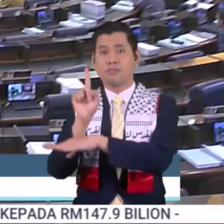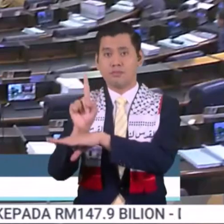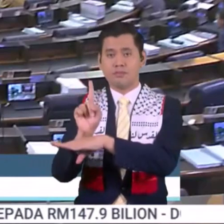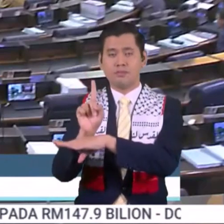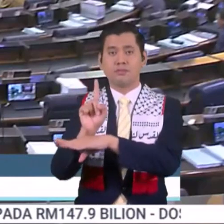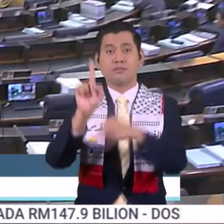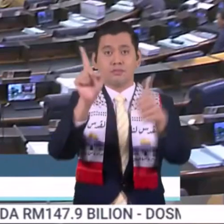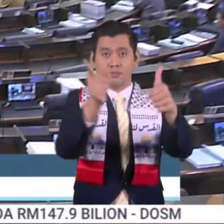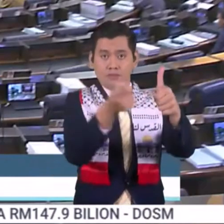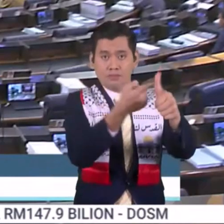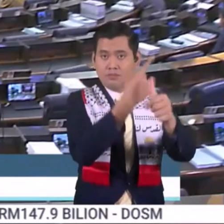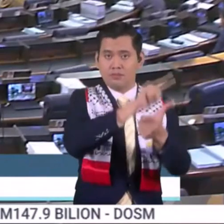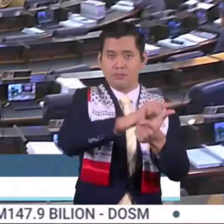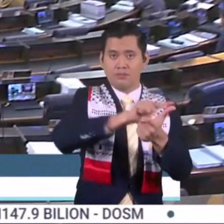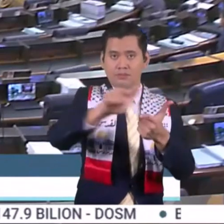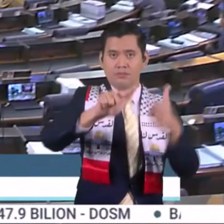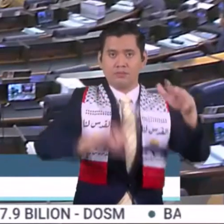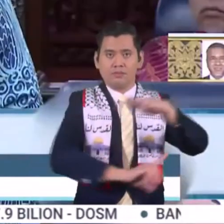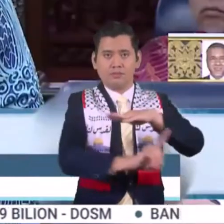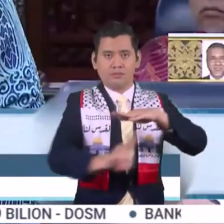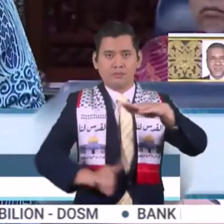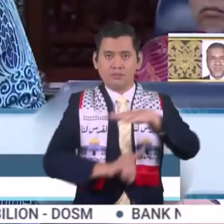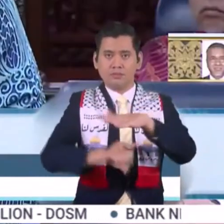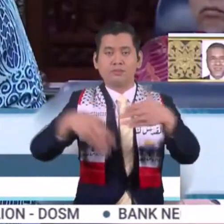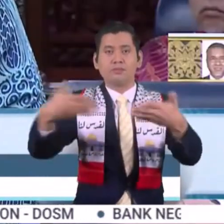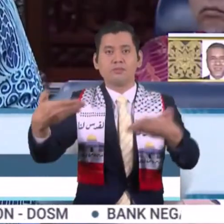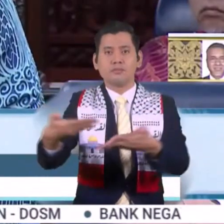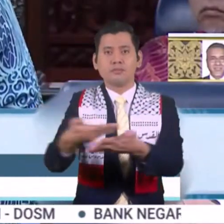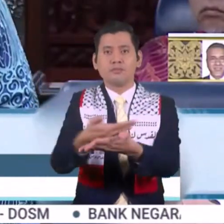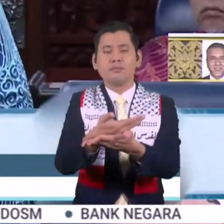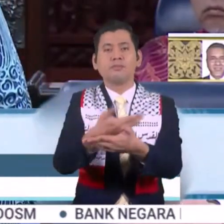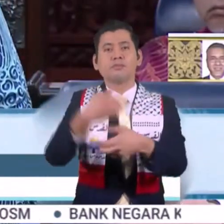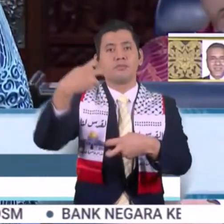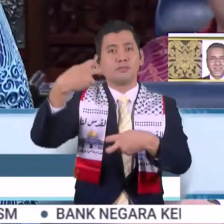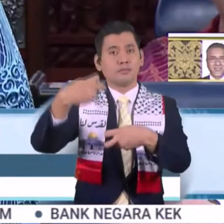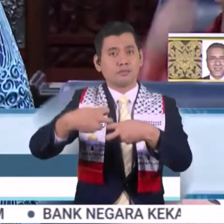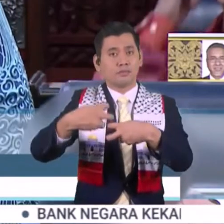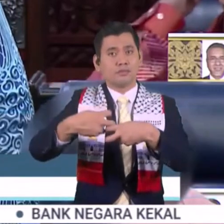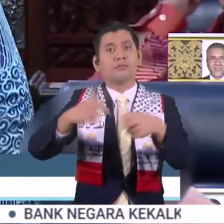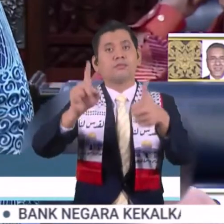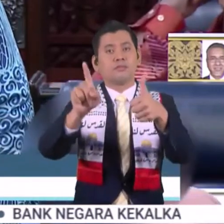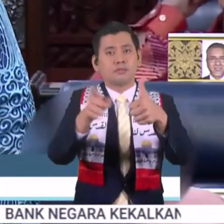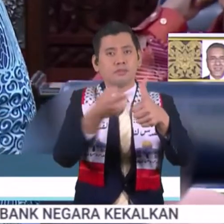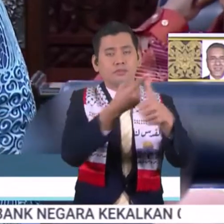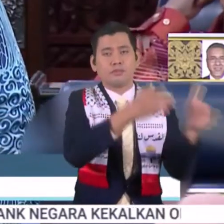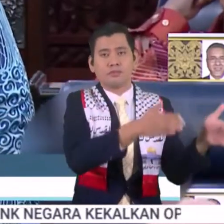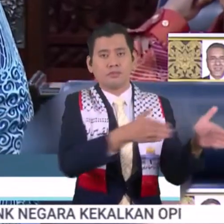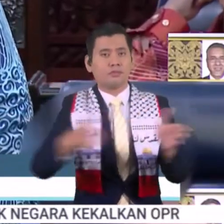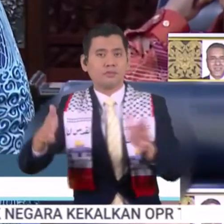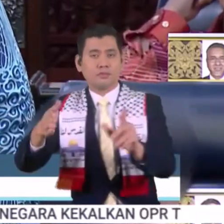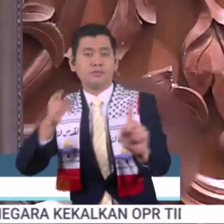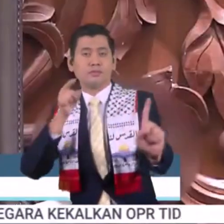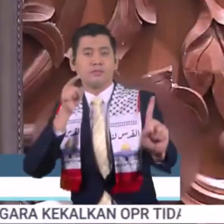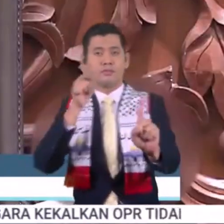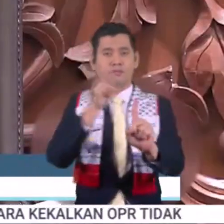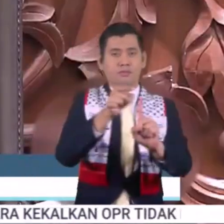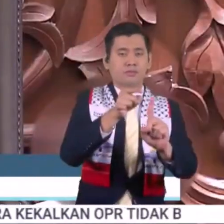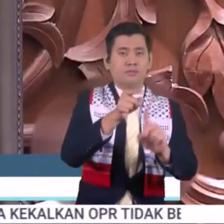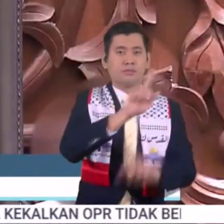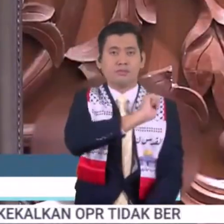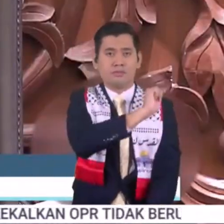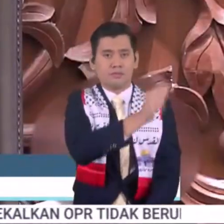Ini termasuk meluluskan beberapa dasar dan pembaharuan yang sukar antaranya Pelan Hala Tuju Peralihan Tenaga